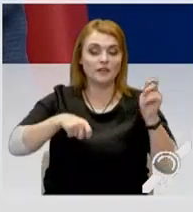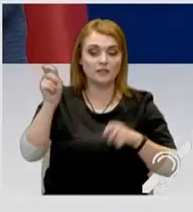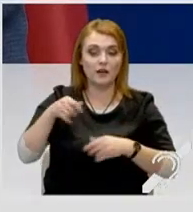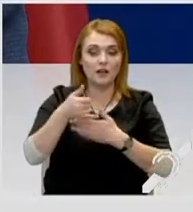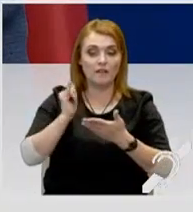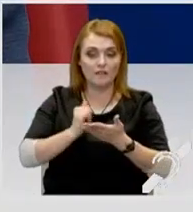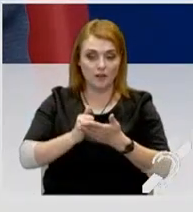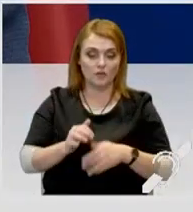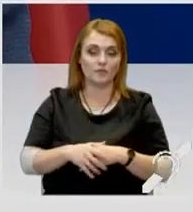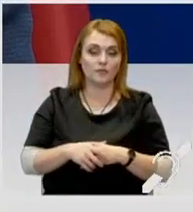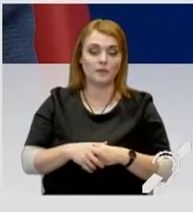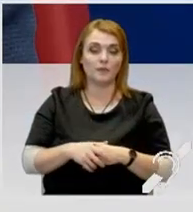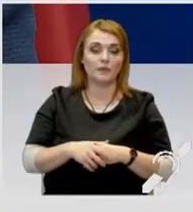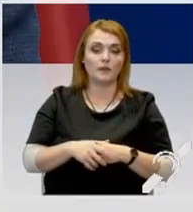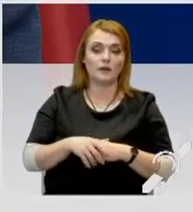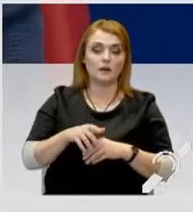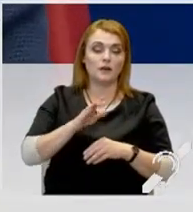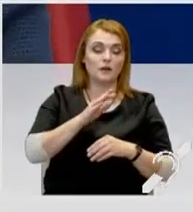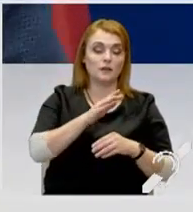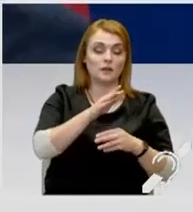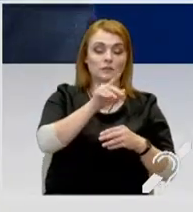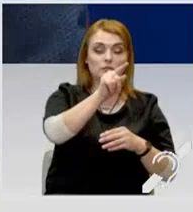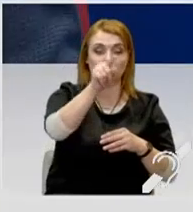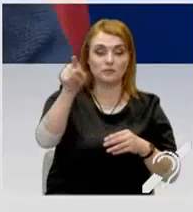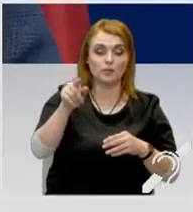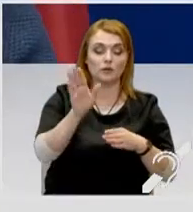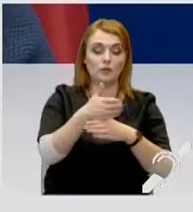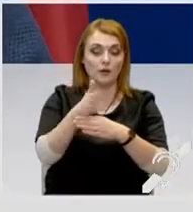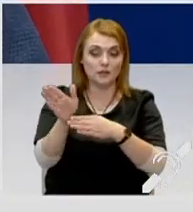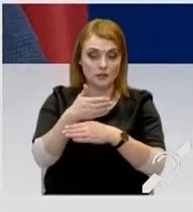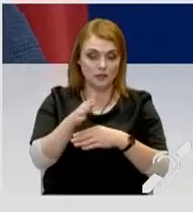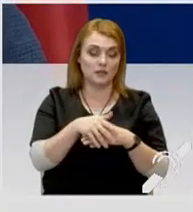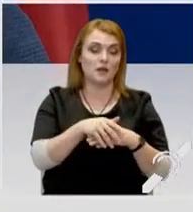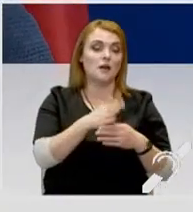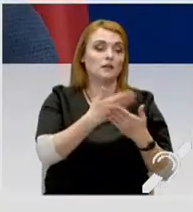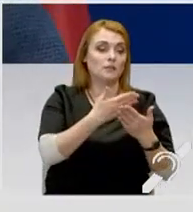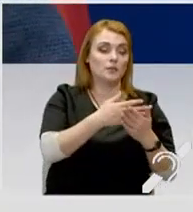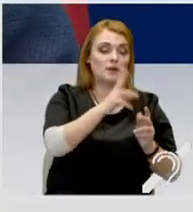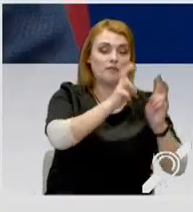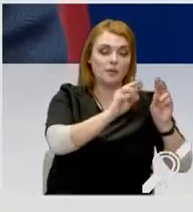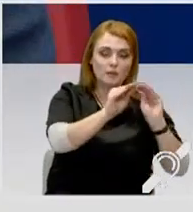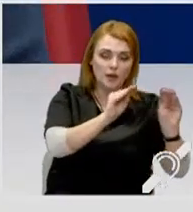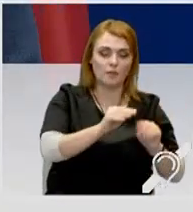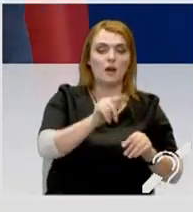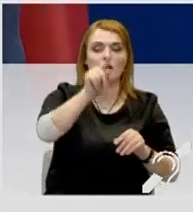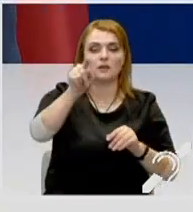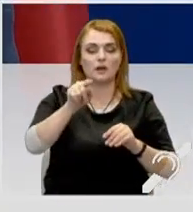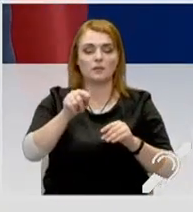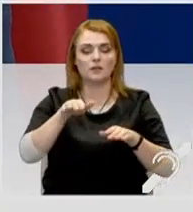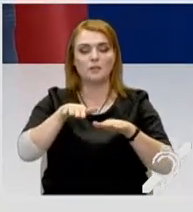în pavilionul 3, pentru că aceasta este o ramură strategică din punctul nostru de